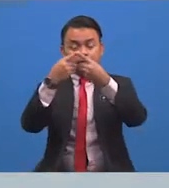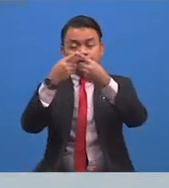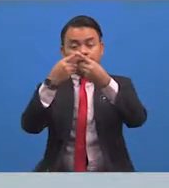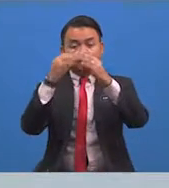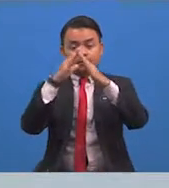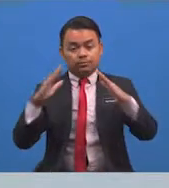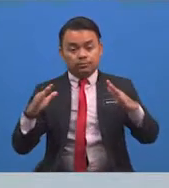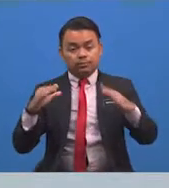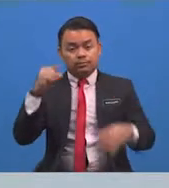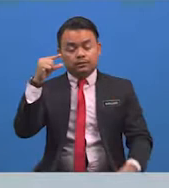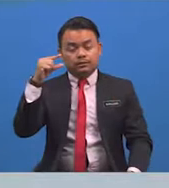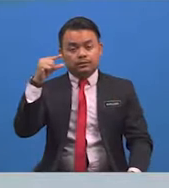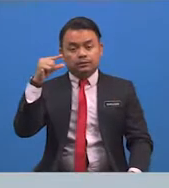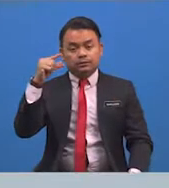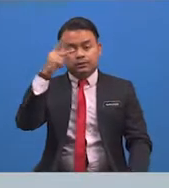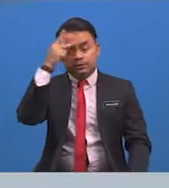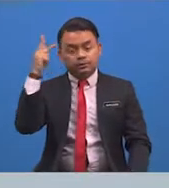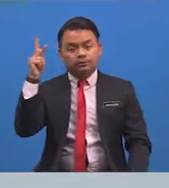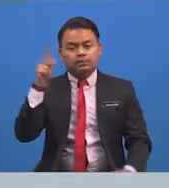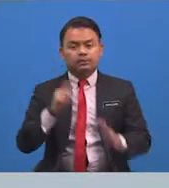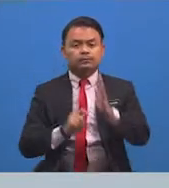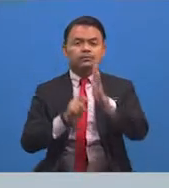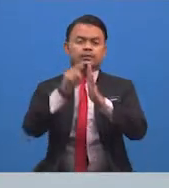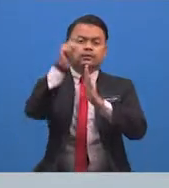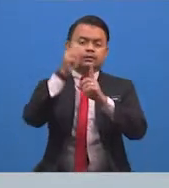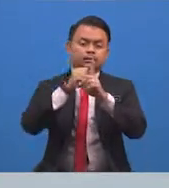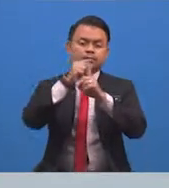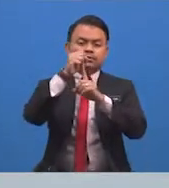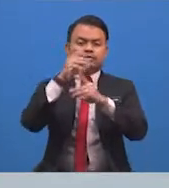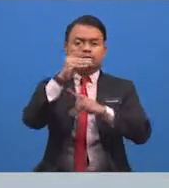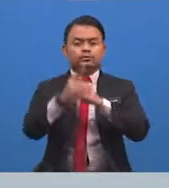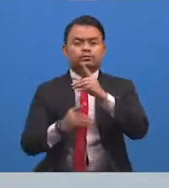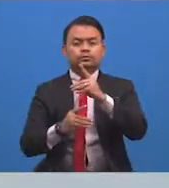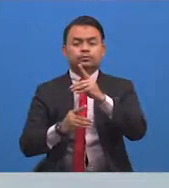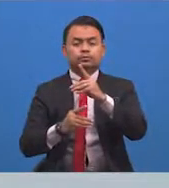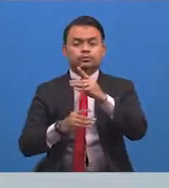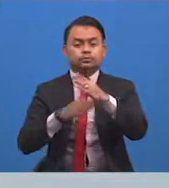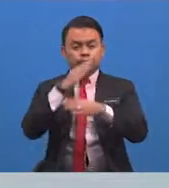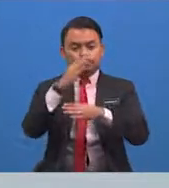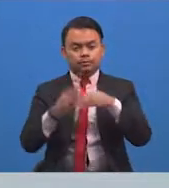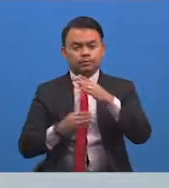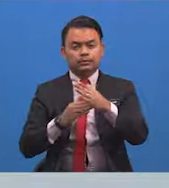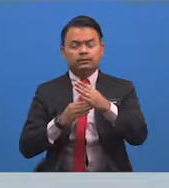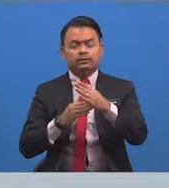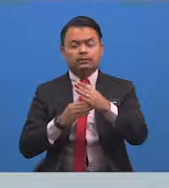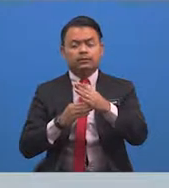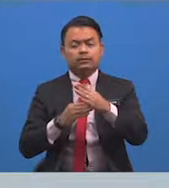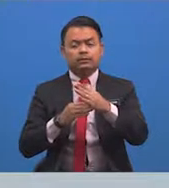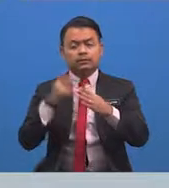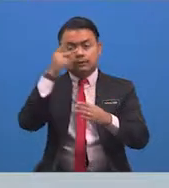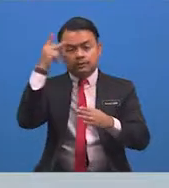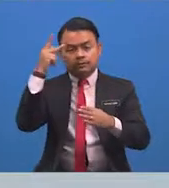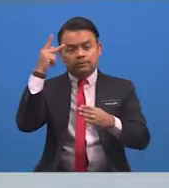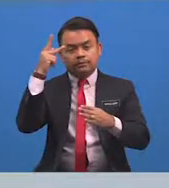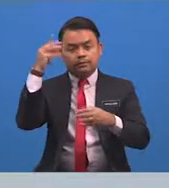menyebabkan peningkatan suhu bumi akibat daripada banyak haba yang terperangkap di